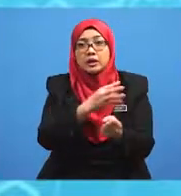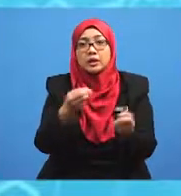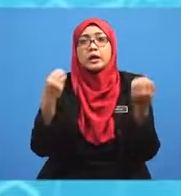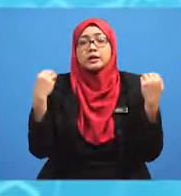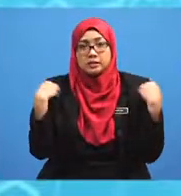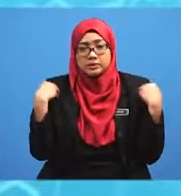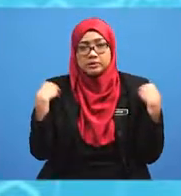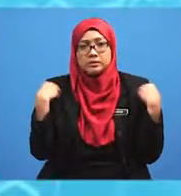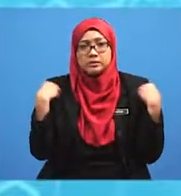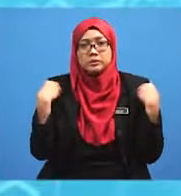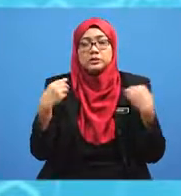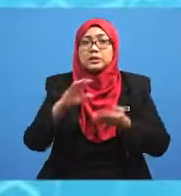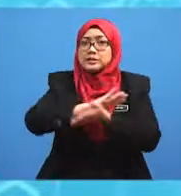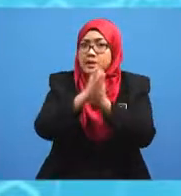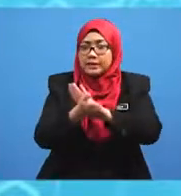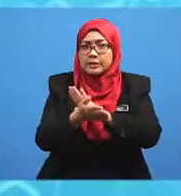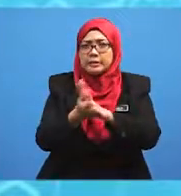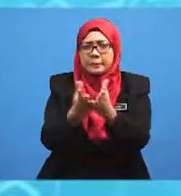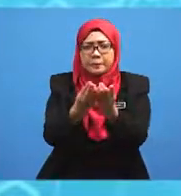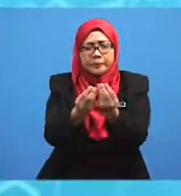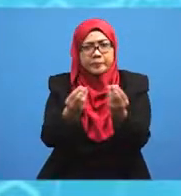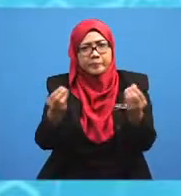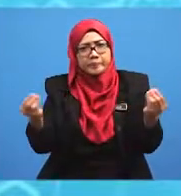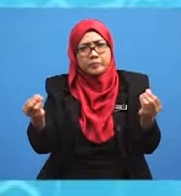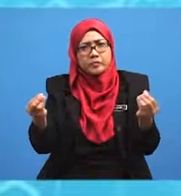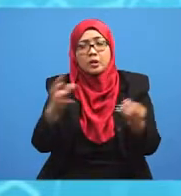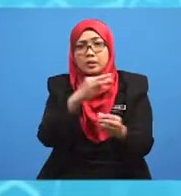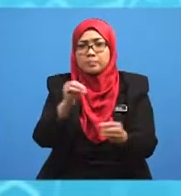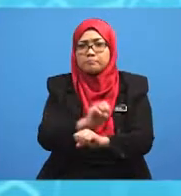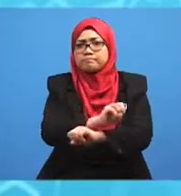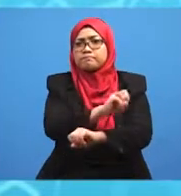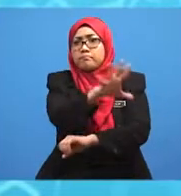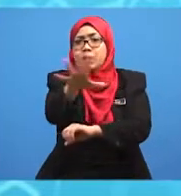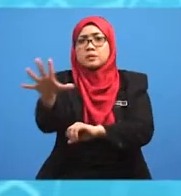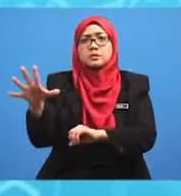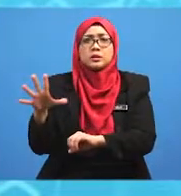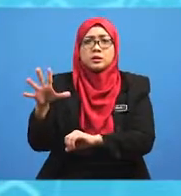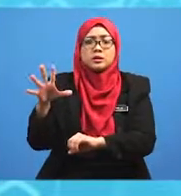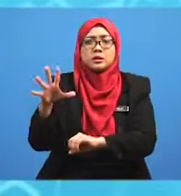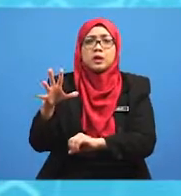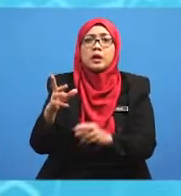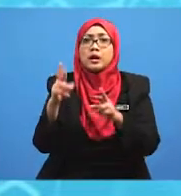perebutan dengan memancarkan sinaran radioaktif untuk menjadi lebih stabil.